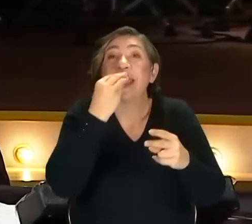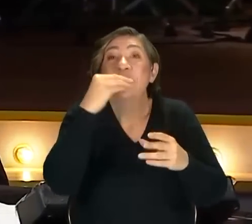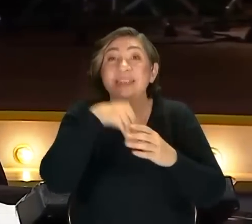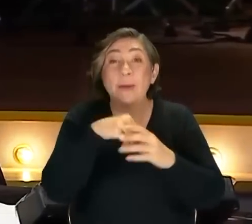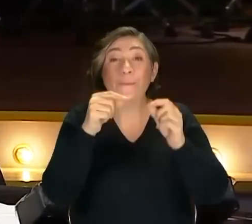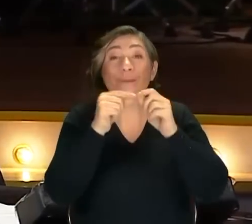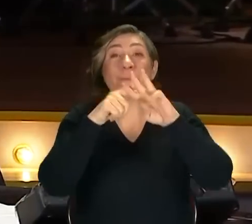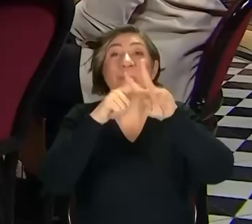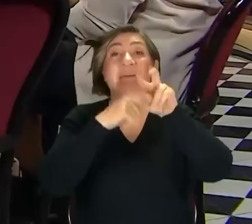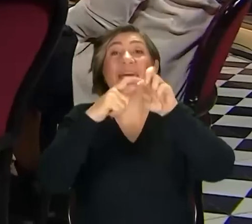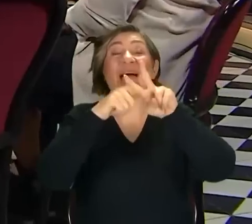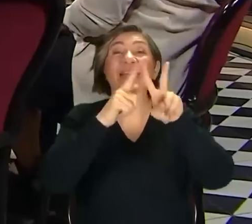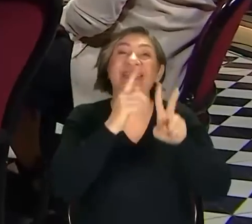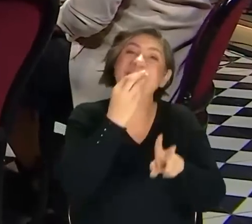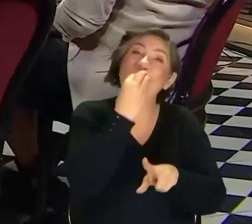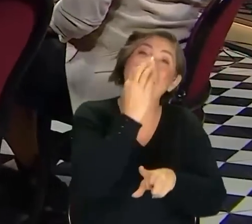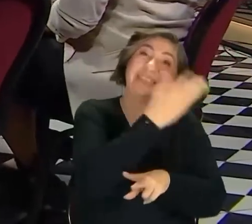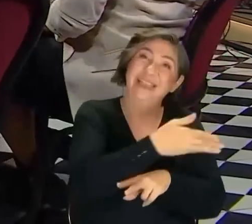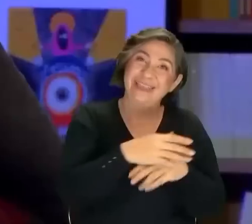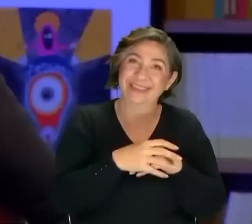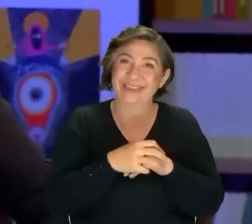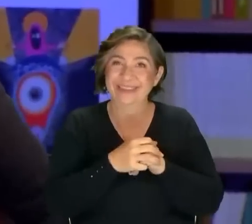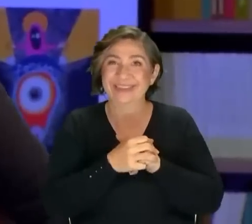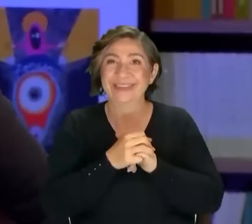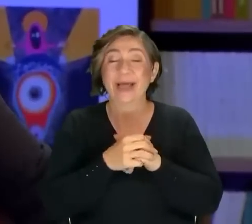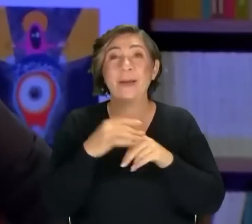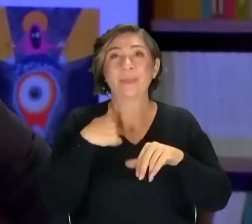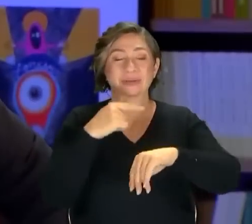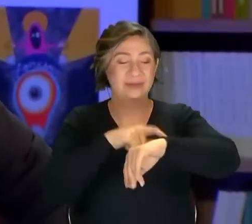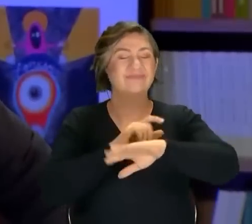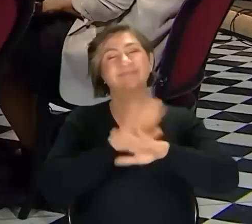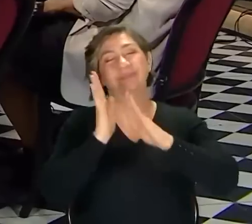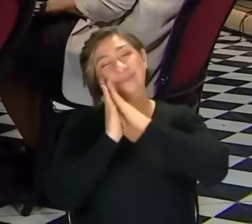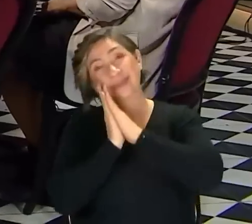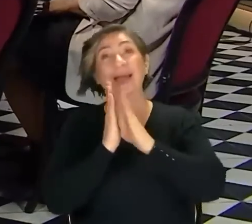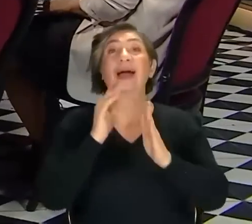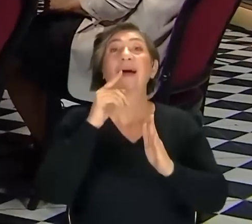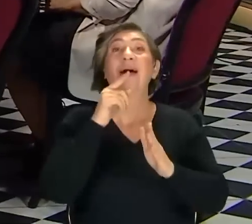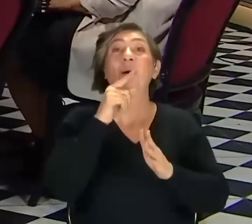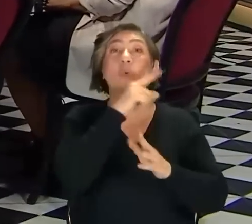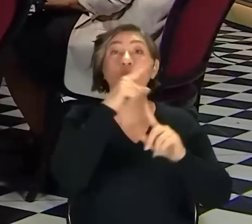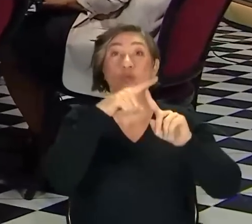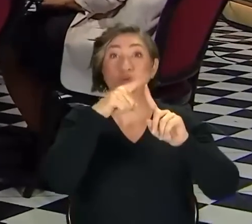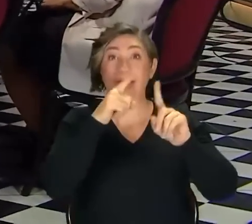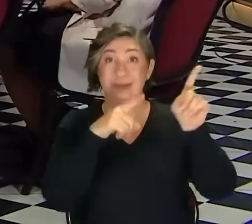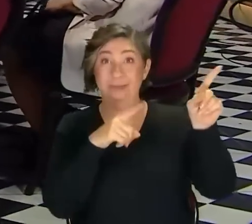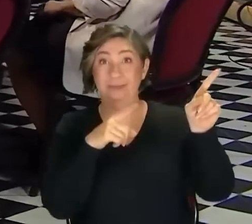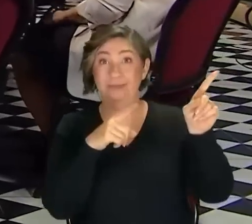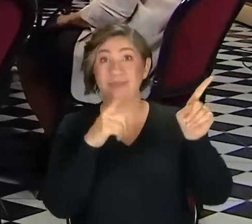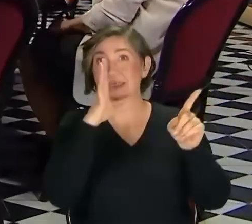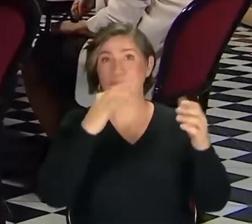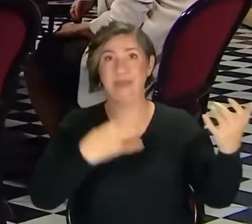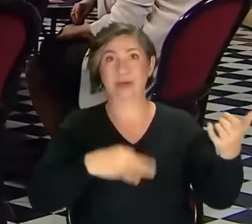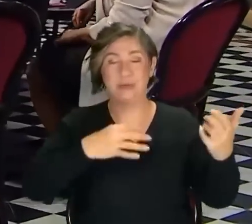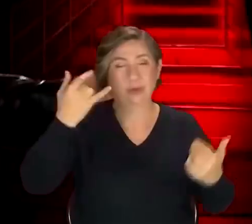için beyrana gittiler. Ben belli saatte o beyranı mesela Tuncer bak, Tuncer. Kim